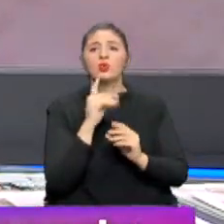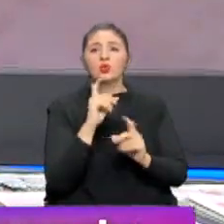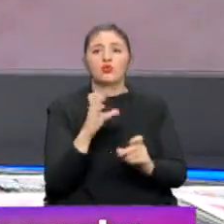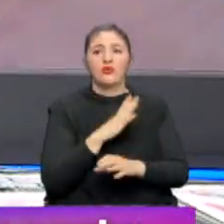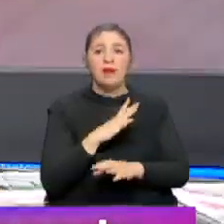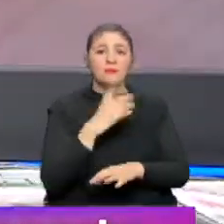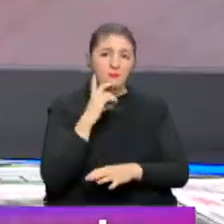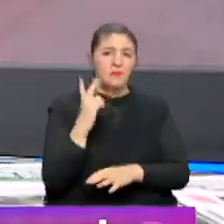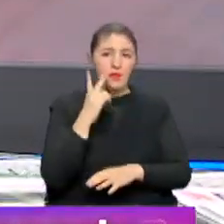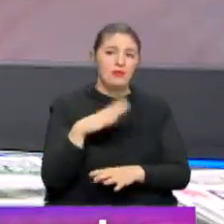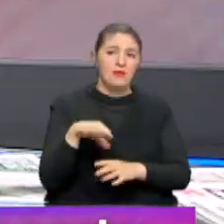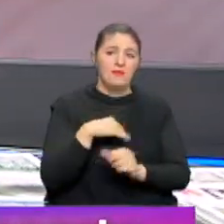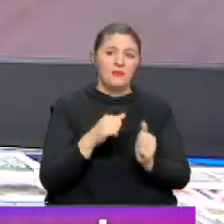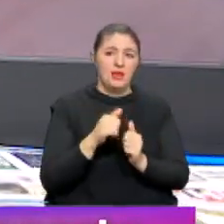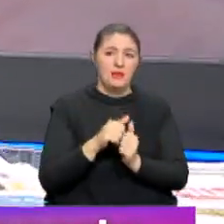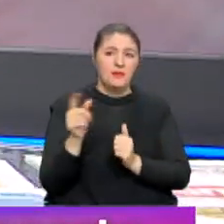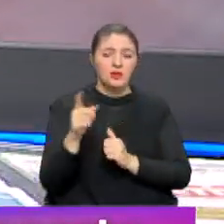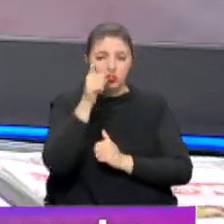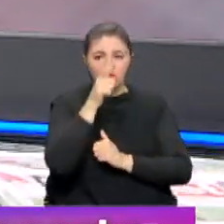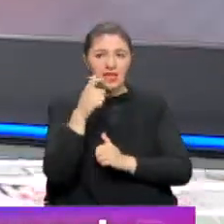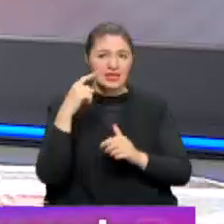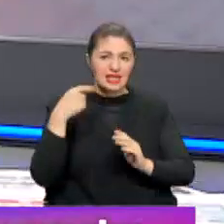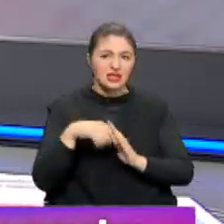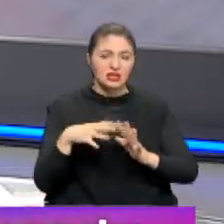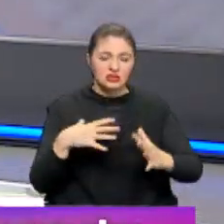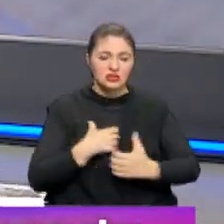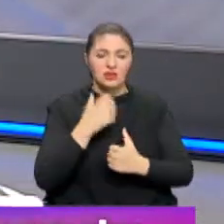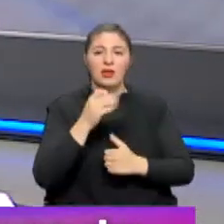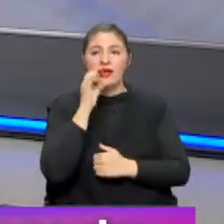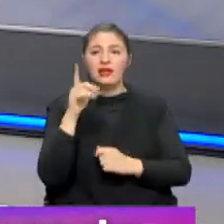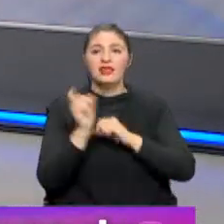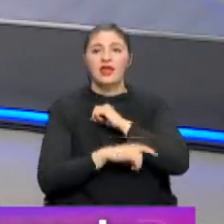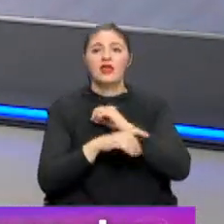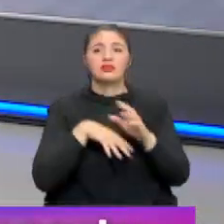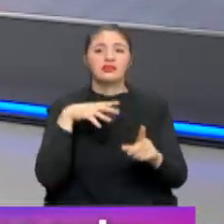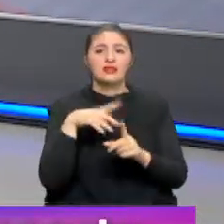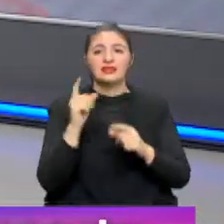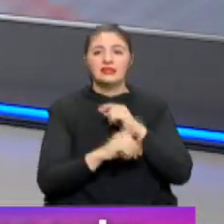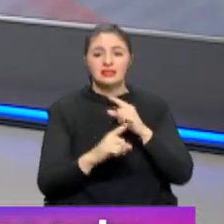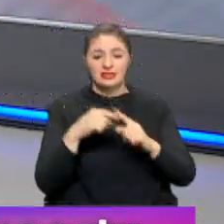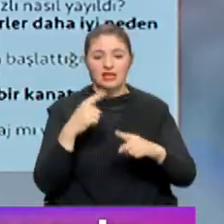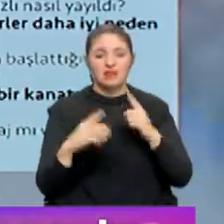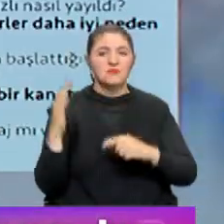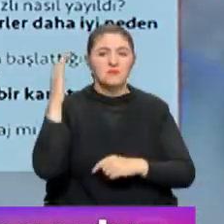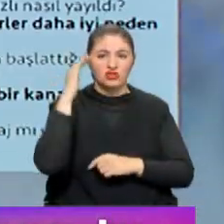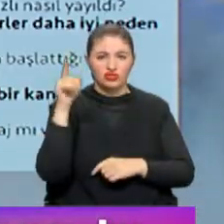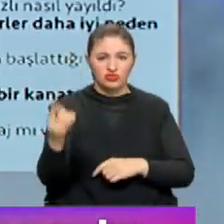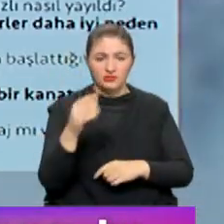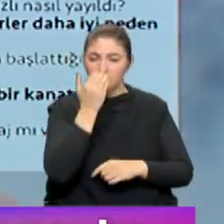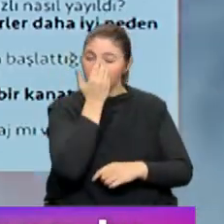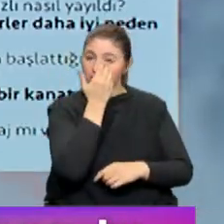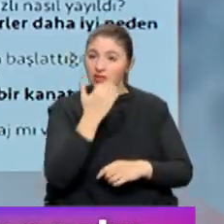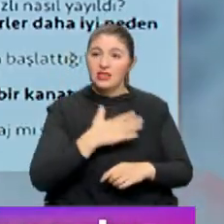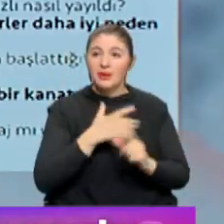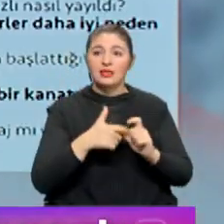var Hemen bir bakalım hep birlikte Türkiye'yi derinden sarsan Ankara'daki terör saldırısı siyasetin ana gündemi CHP genel